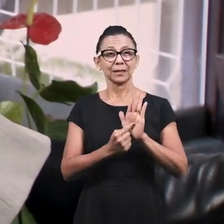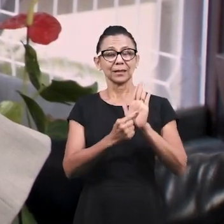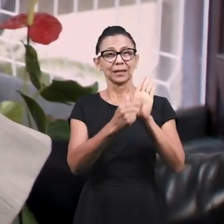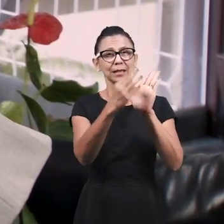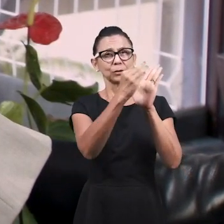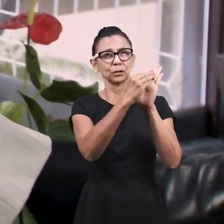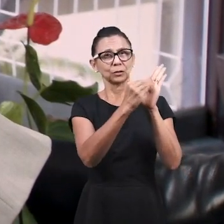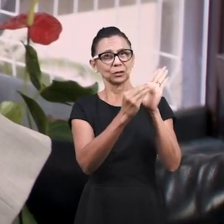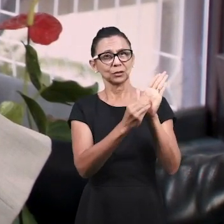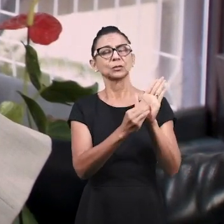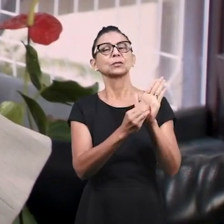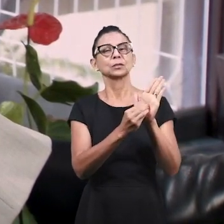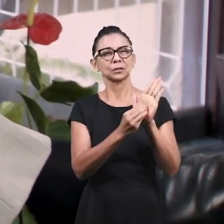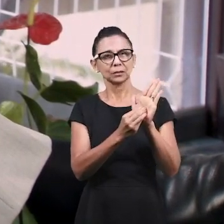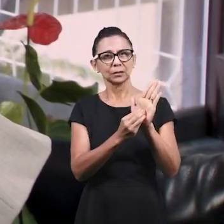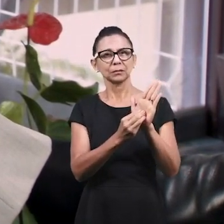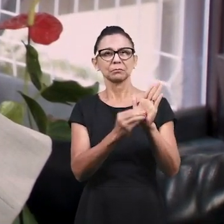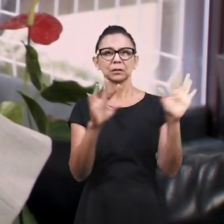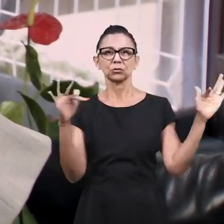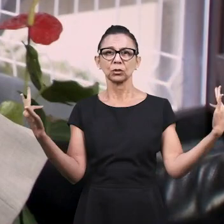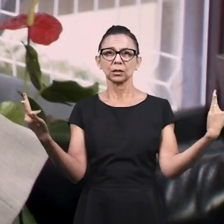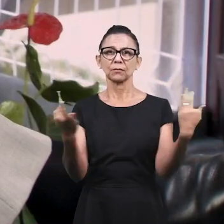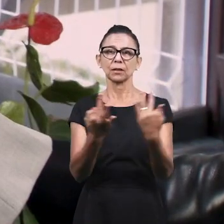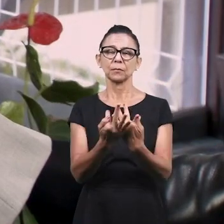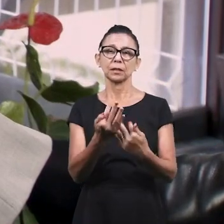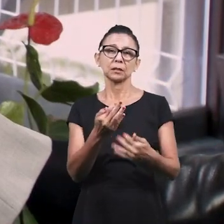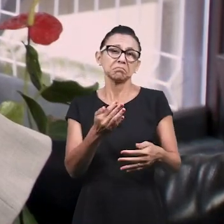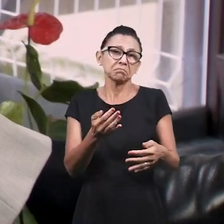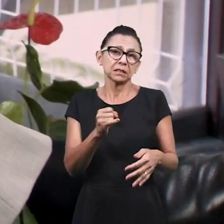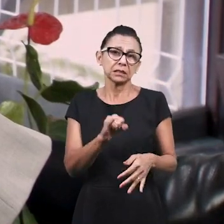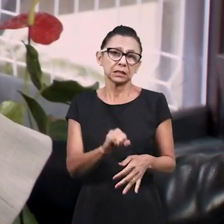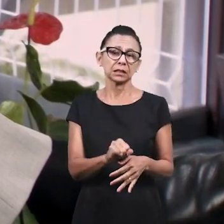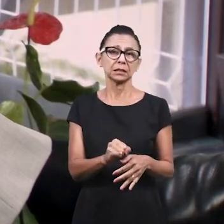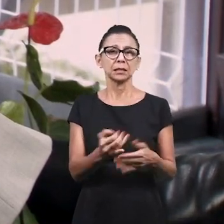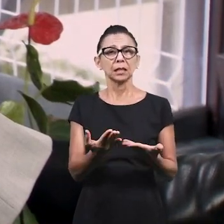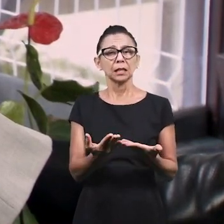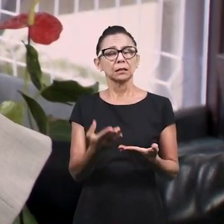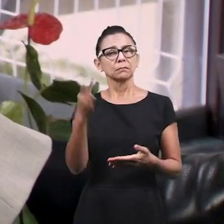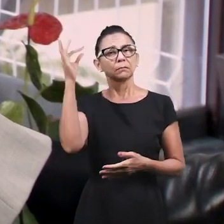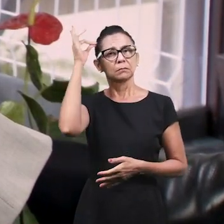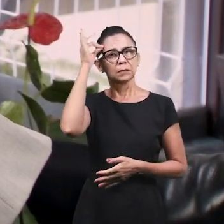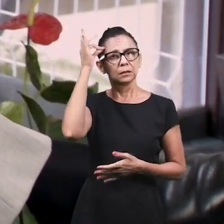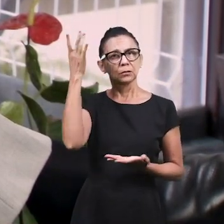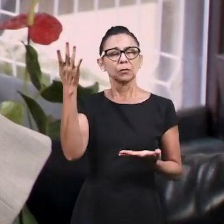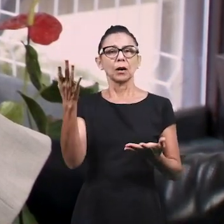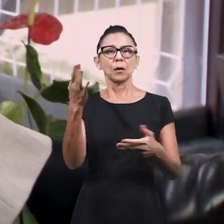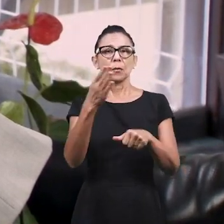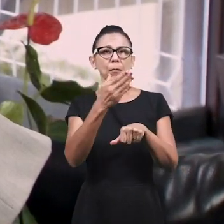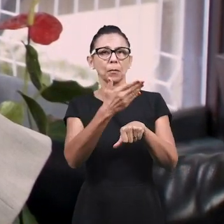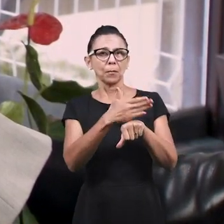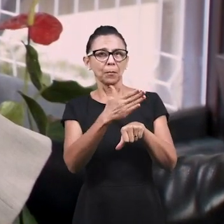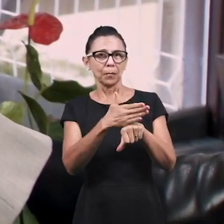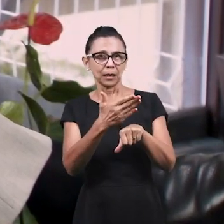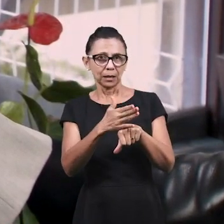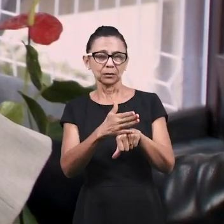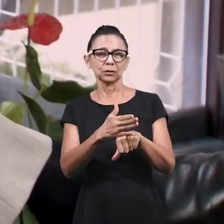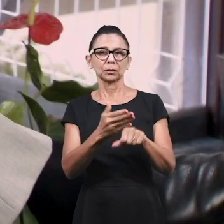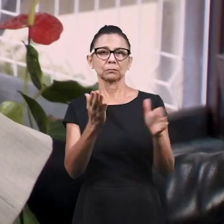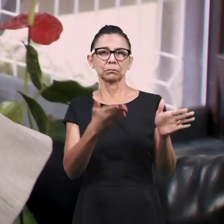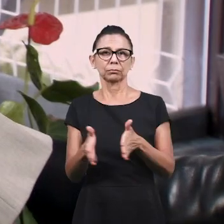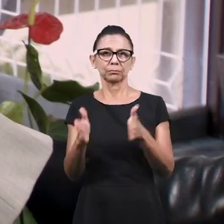вам различные, ответить на различные нужды вашей семьи, духовные или практические,